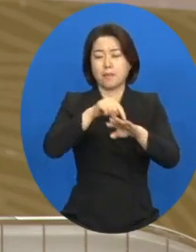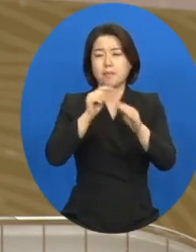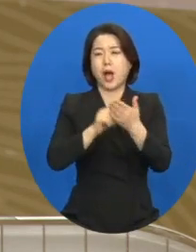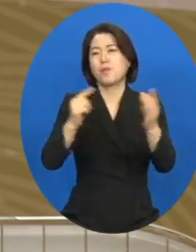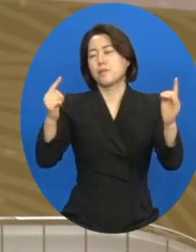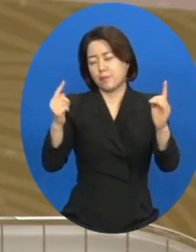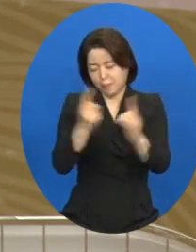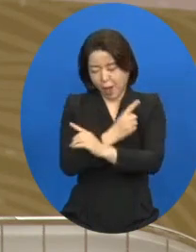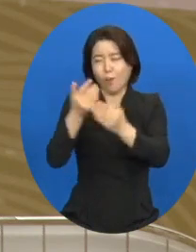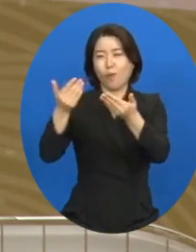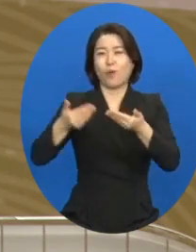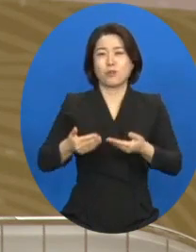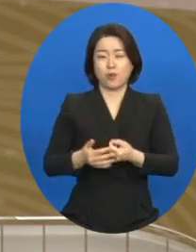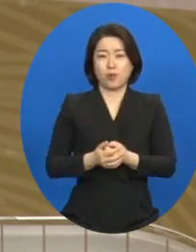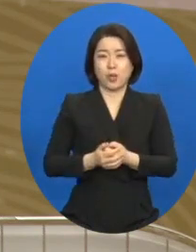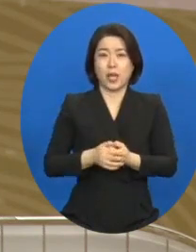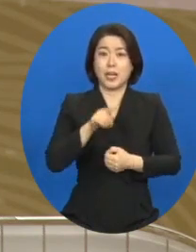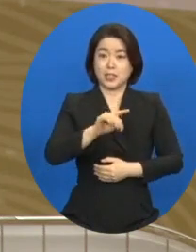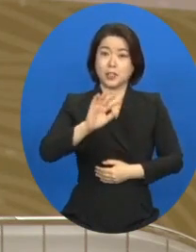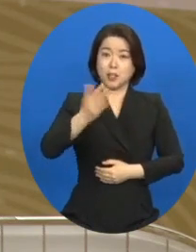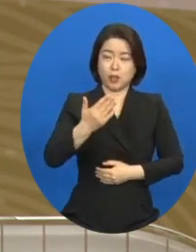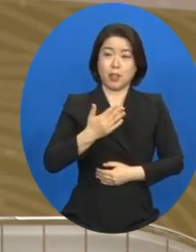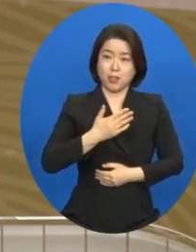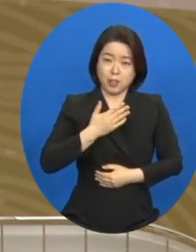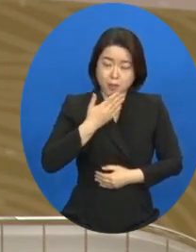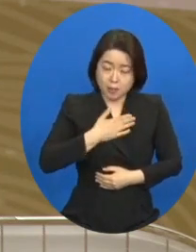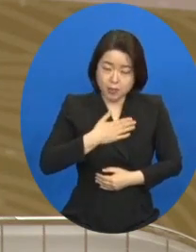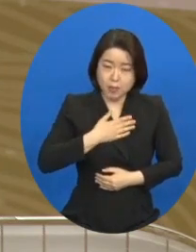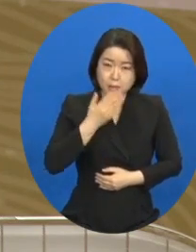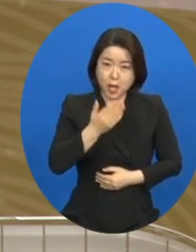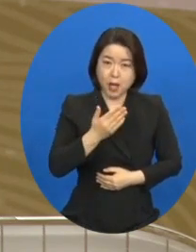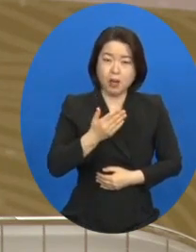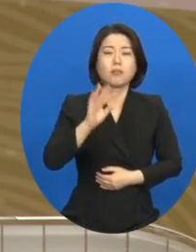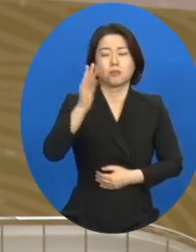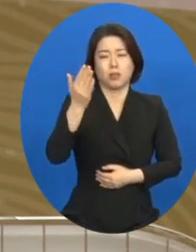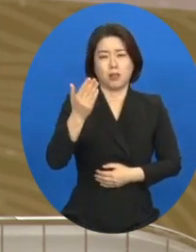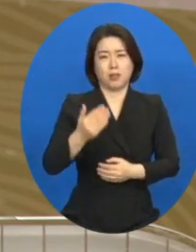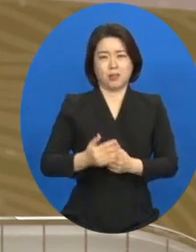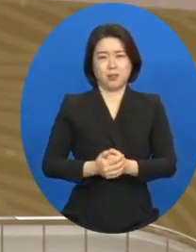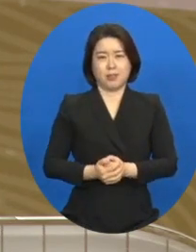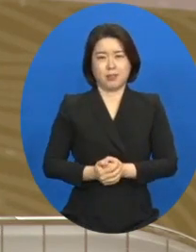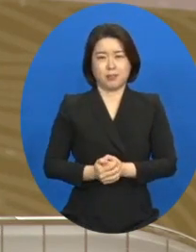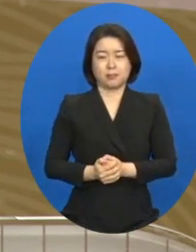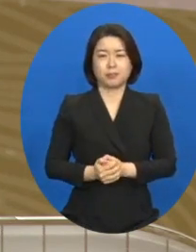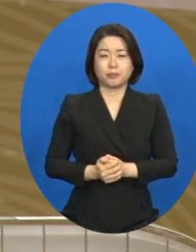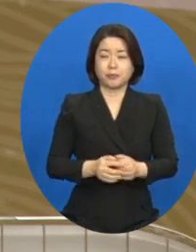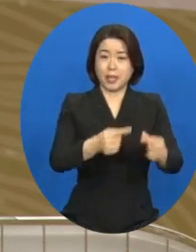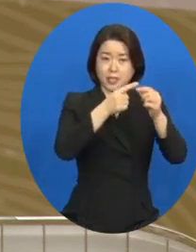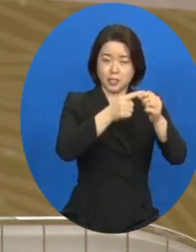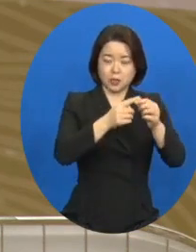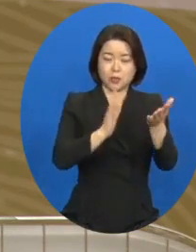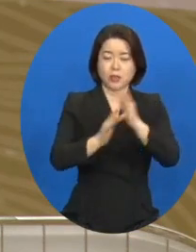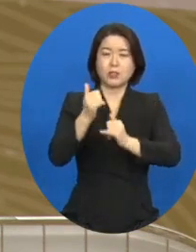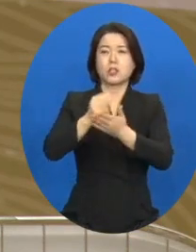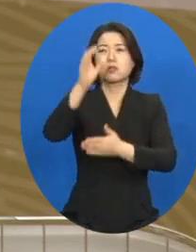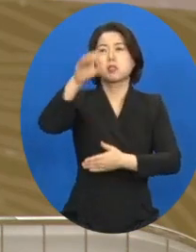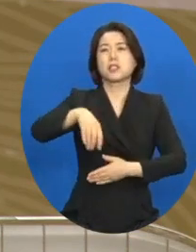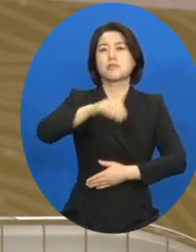거예요. 그렇게 됐나? 되겠어요. 첫 번째가 예수님의 십자가예요.